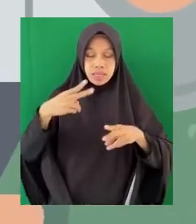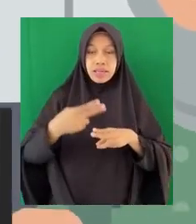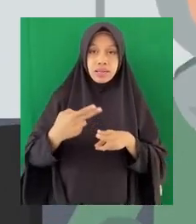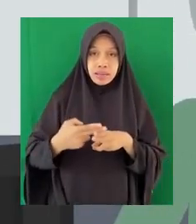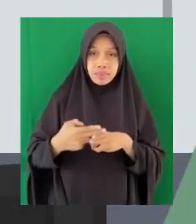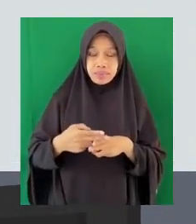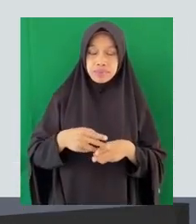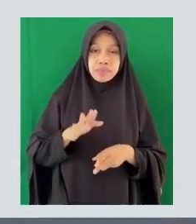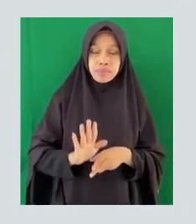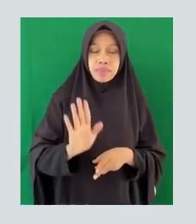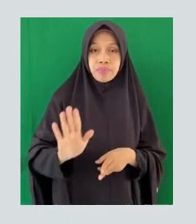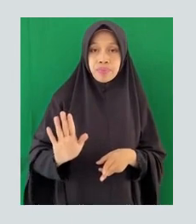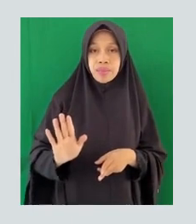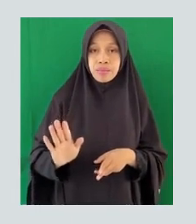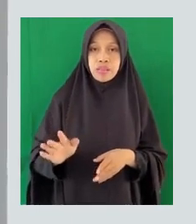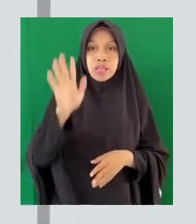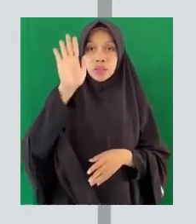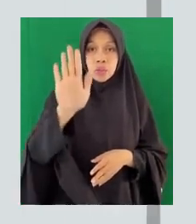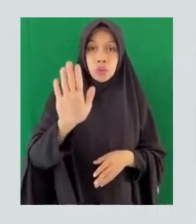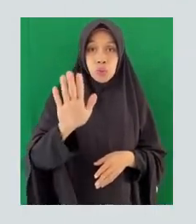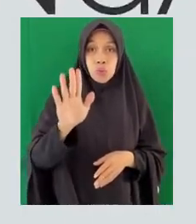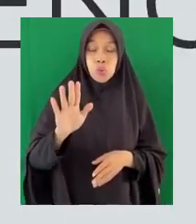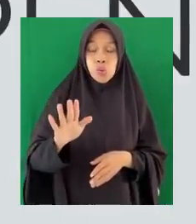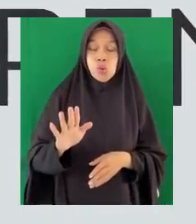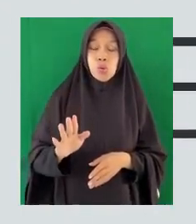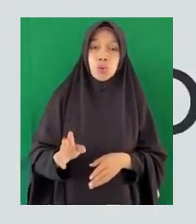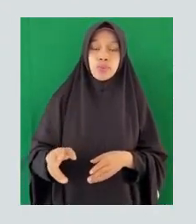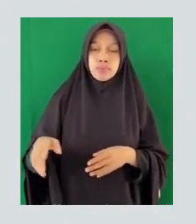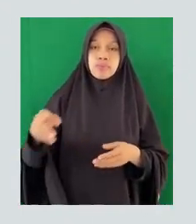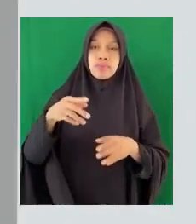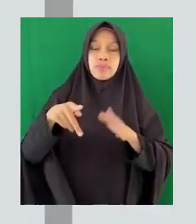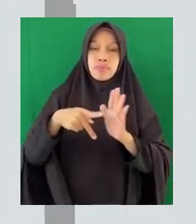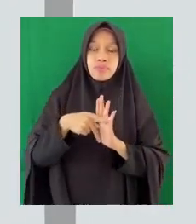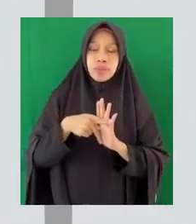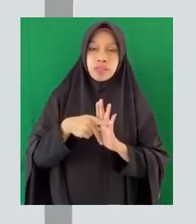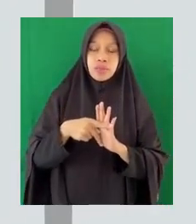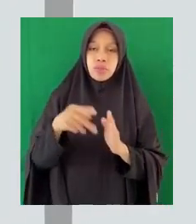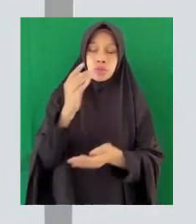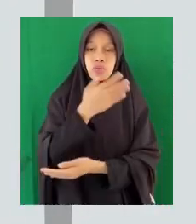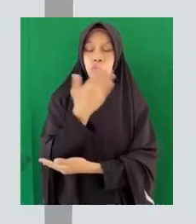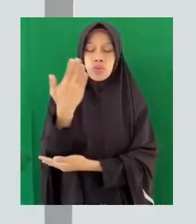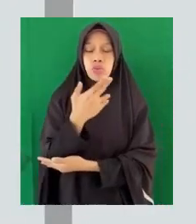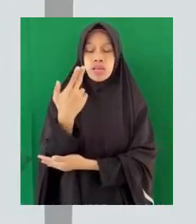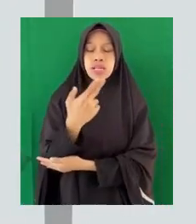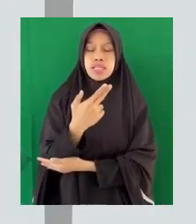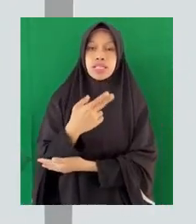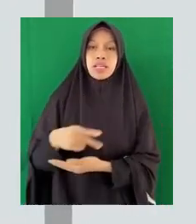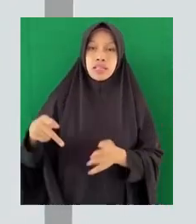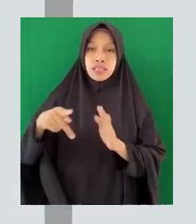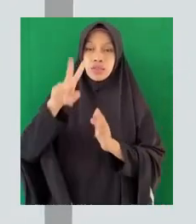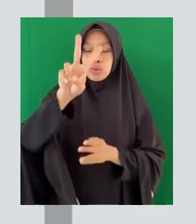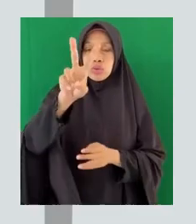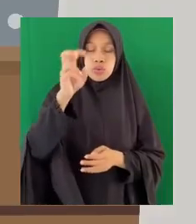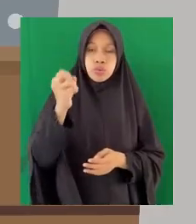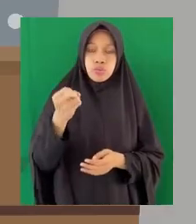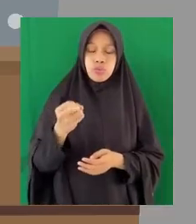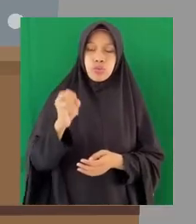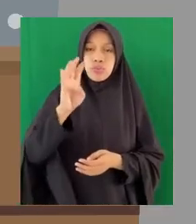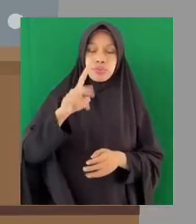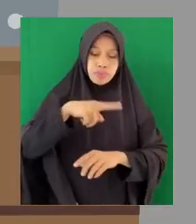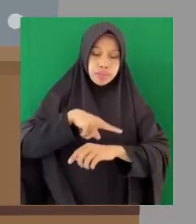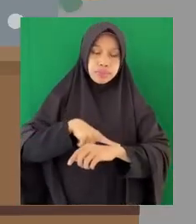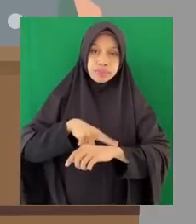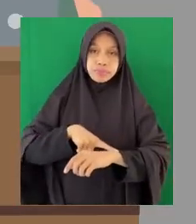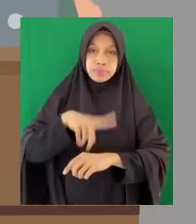data Anda. Silakan tunggu konfirmasi dari petugas pengadilan sekurang-kurangnya 1x24 jam,